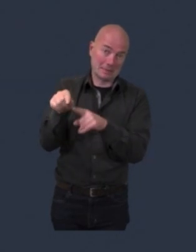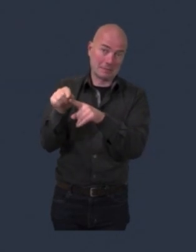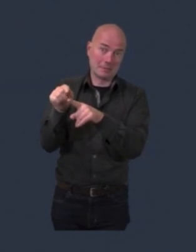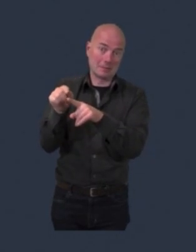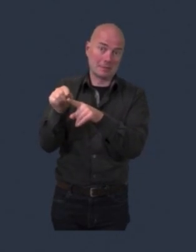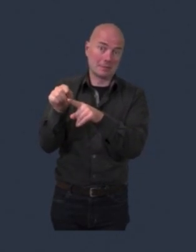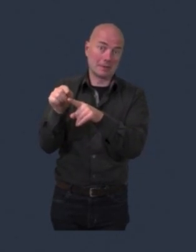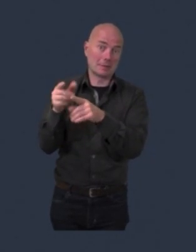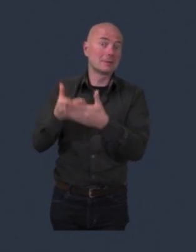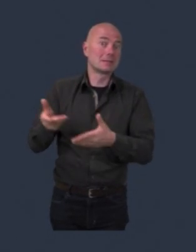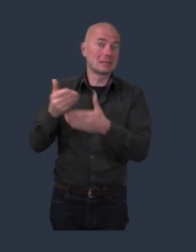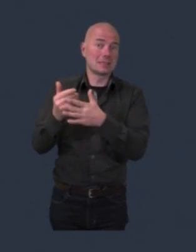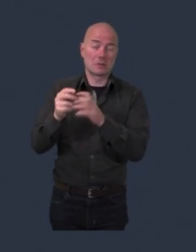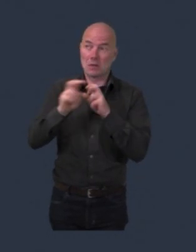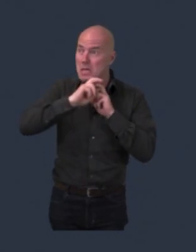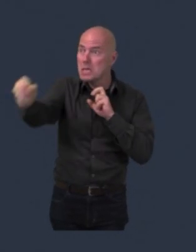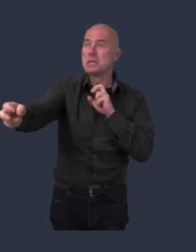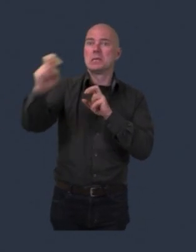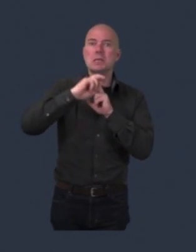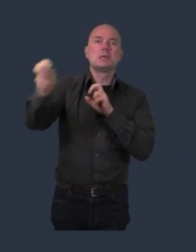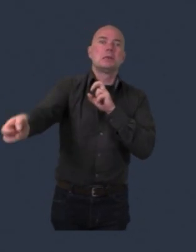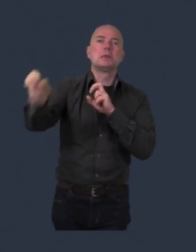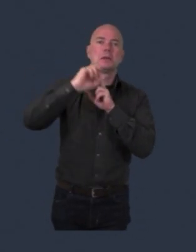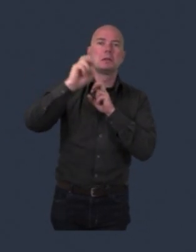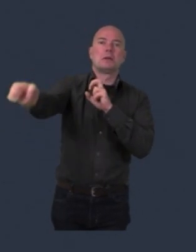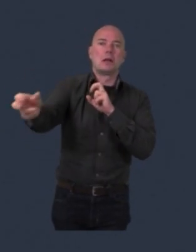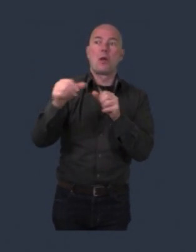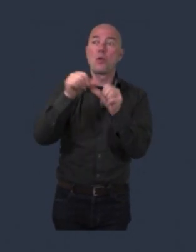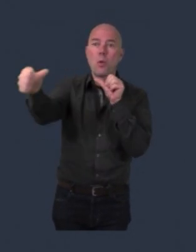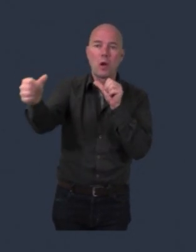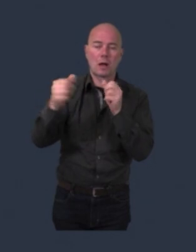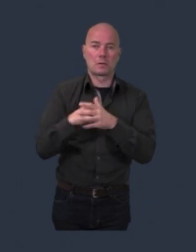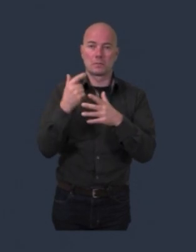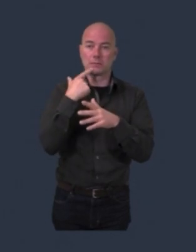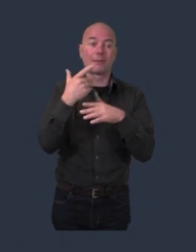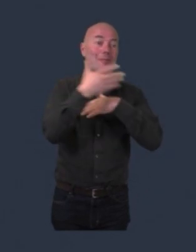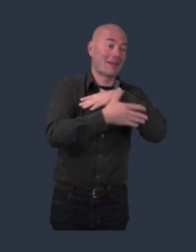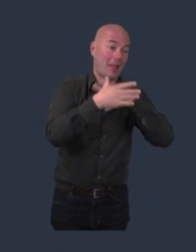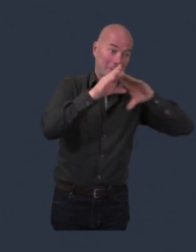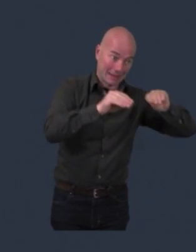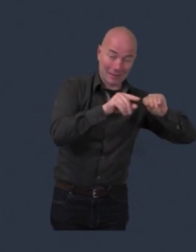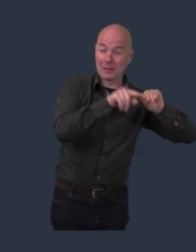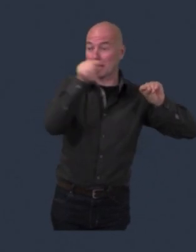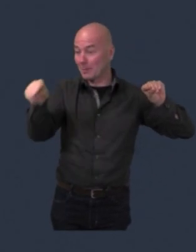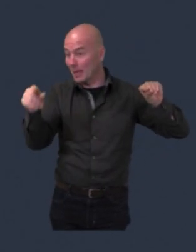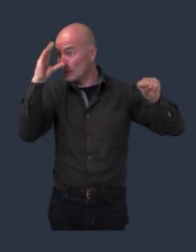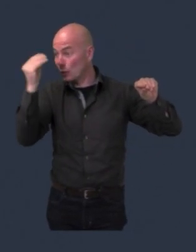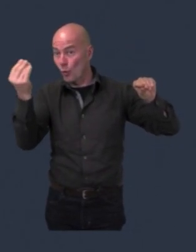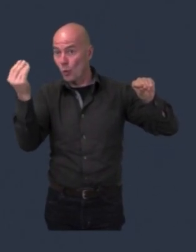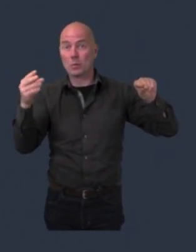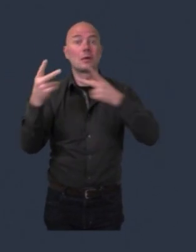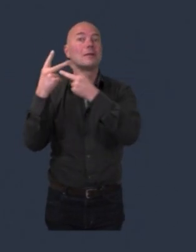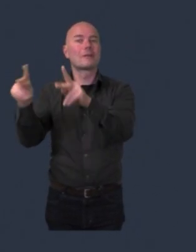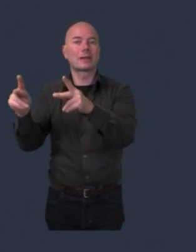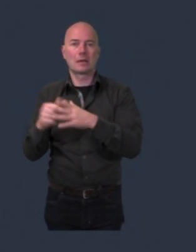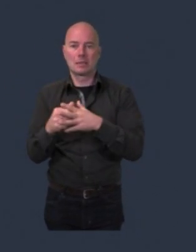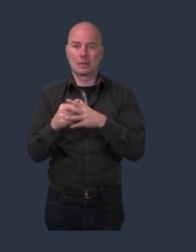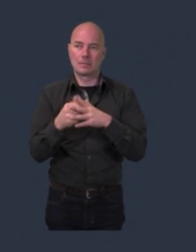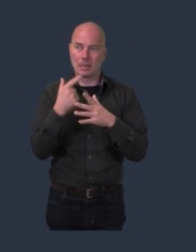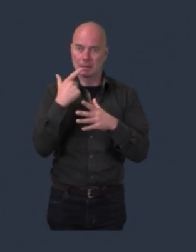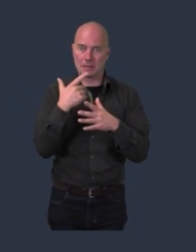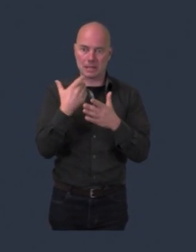à faire et qui empruntent aussi le train pour aller dans les villes. Et quand on compte chaque euro, évidemment,